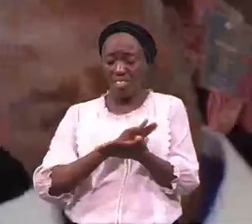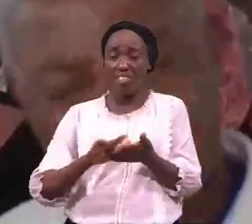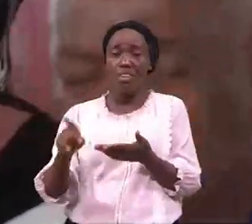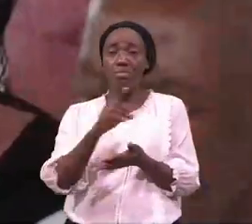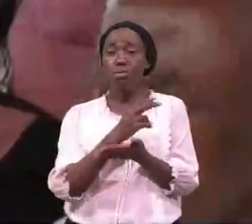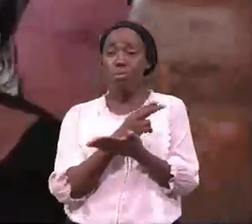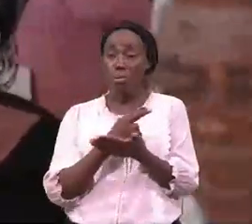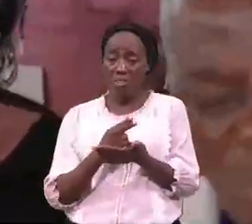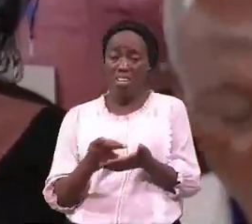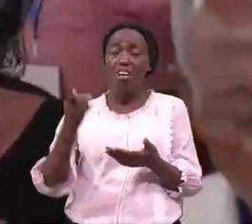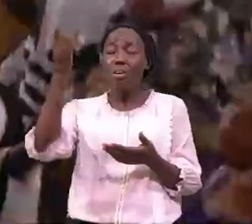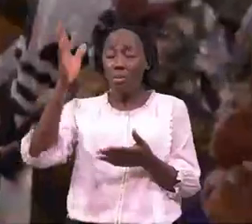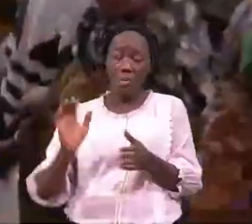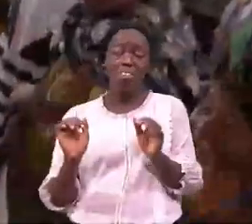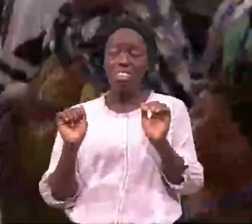Frère, Dieu peut le faire.